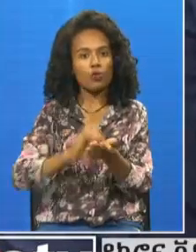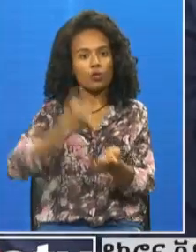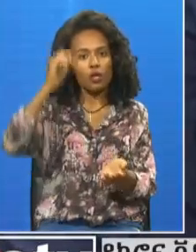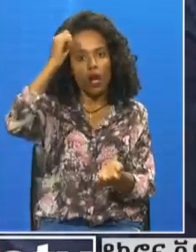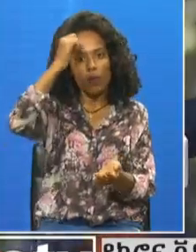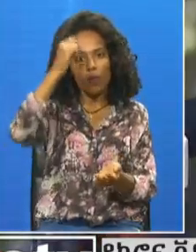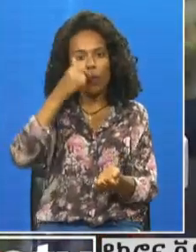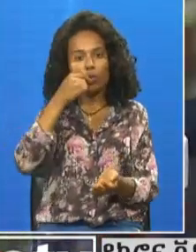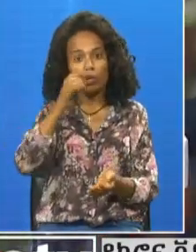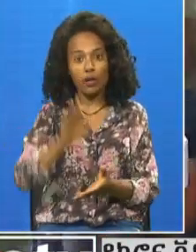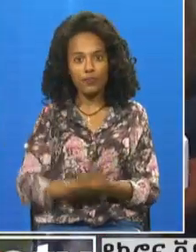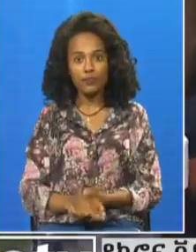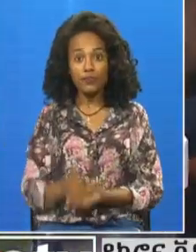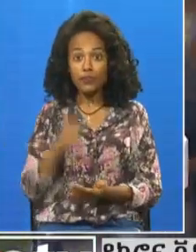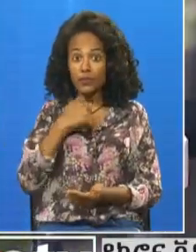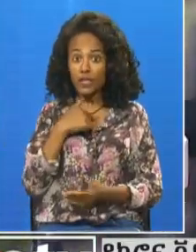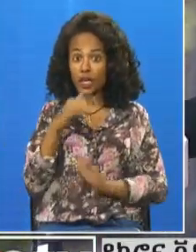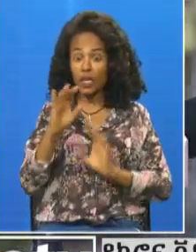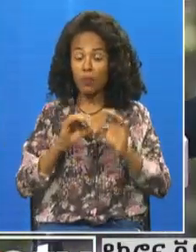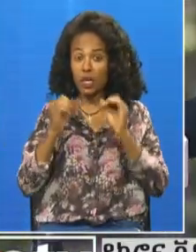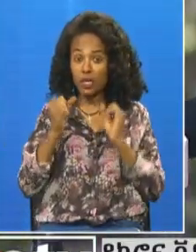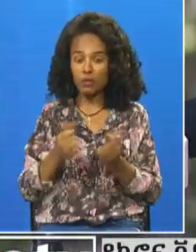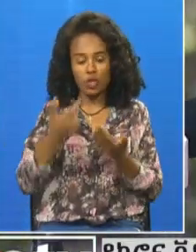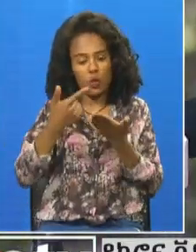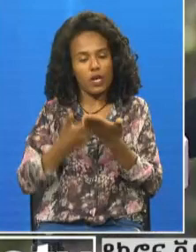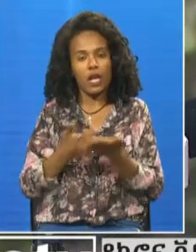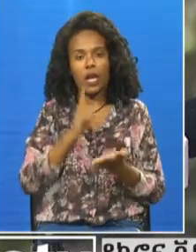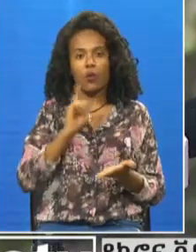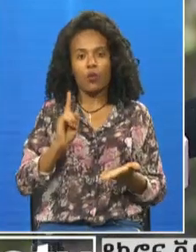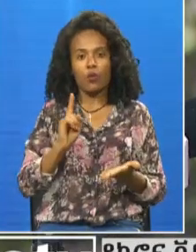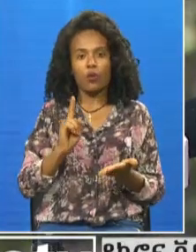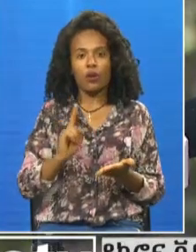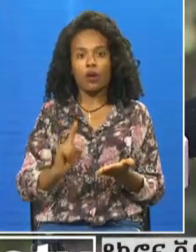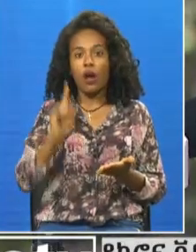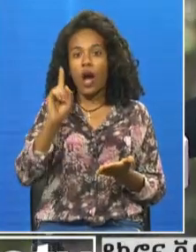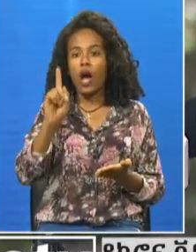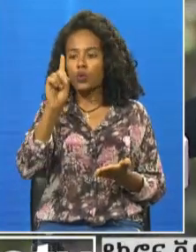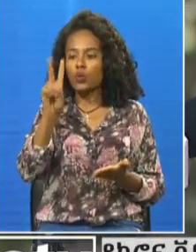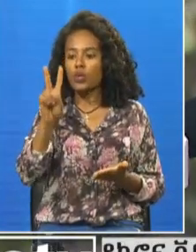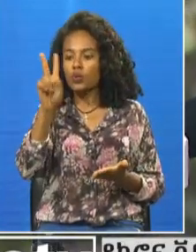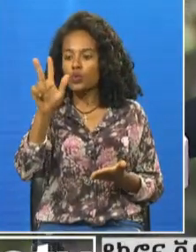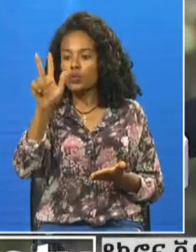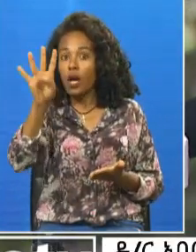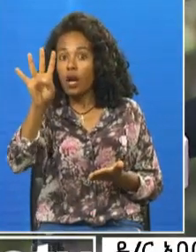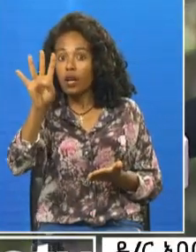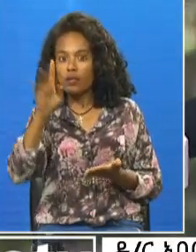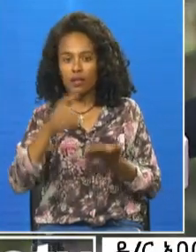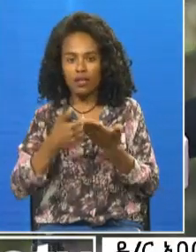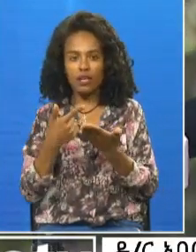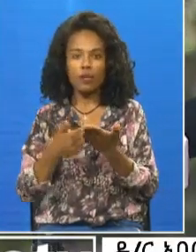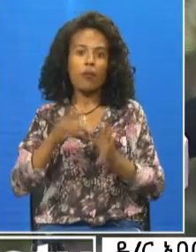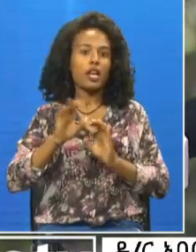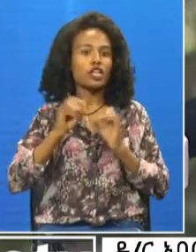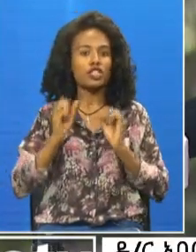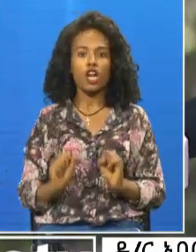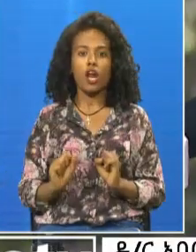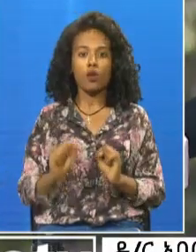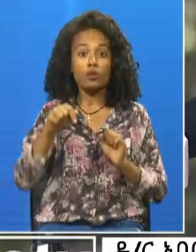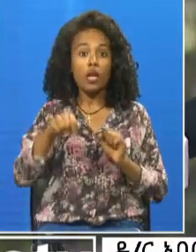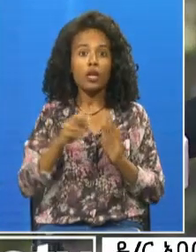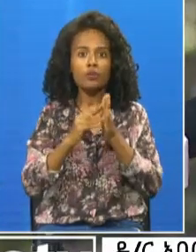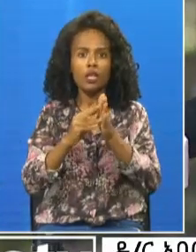በዚህ ርዕሰ ጉዳይ ላይ በስድስት ሰዓት በሚጀምረው ኢቲቪ 4 ማዕዘን የዜና ወጃ ላይ የአዲስ አበባ ጤና ቢሮ ምክትል ኃላፊ